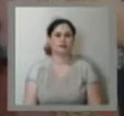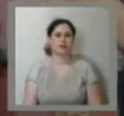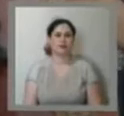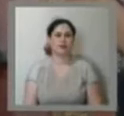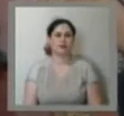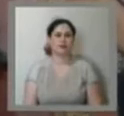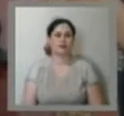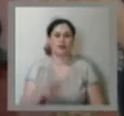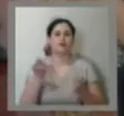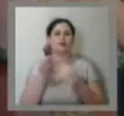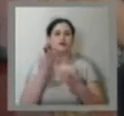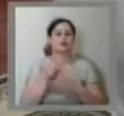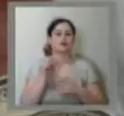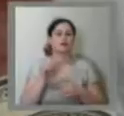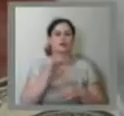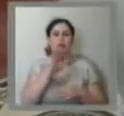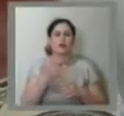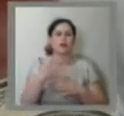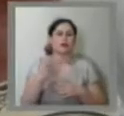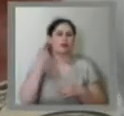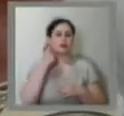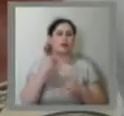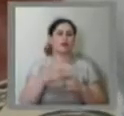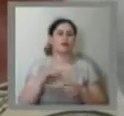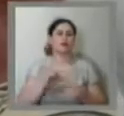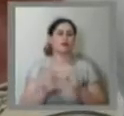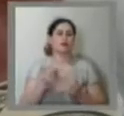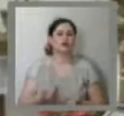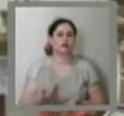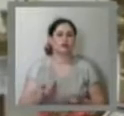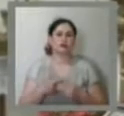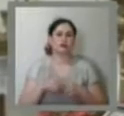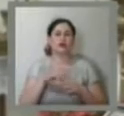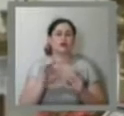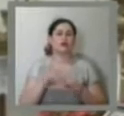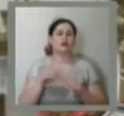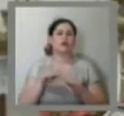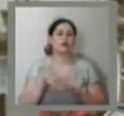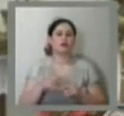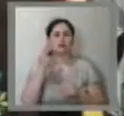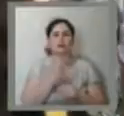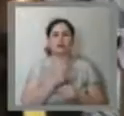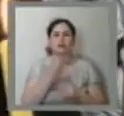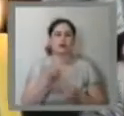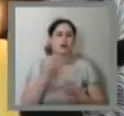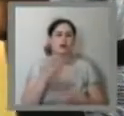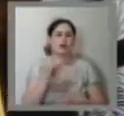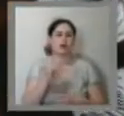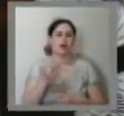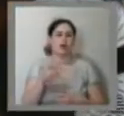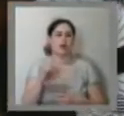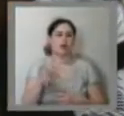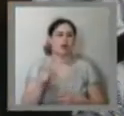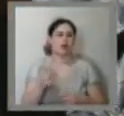Відзначити золоте весілля, 50 років подружнього життя родина Зіньових вирішила у церкві святої княгині Ольги. Тут вони повторили